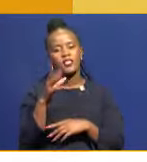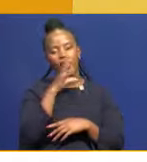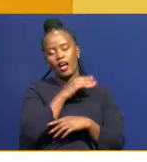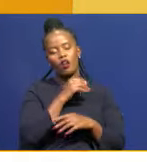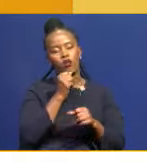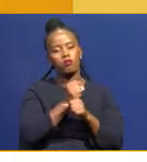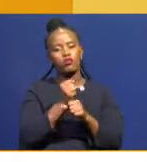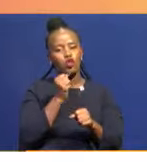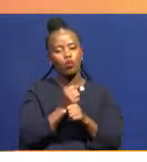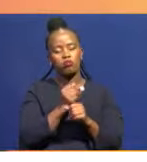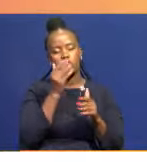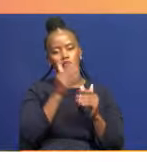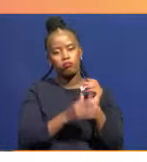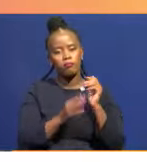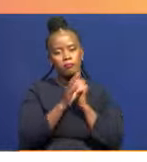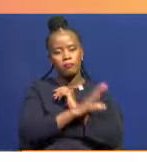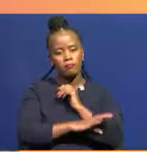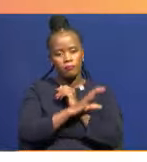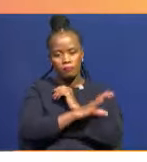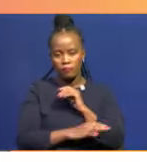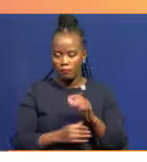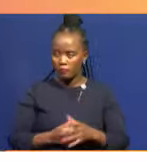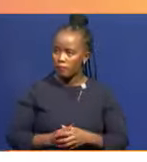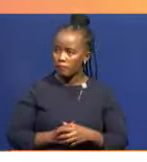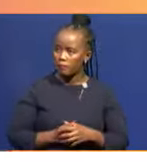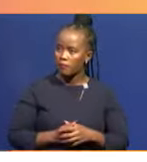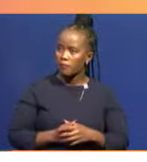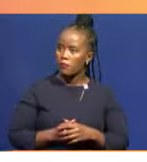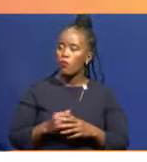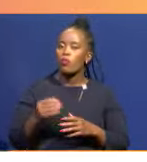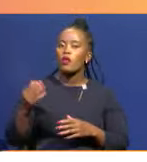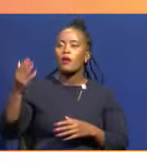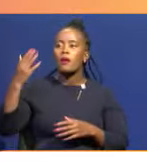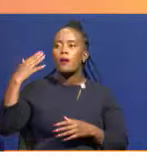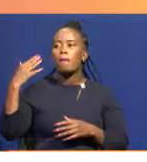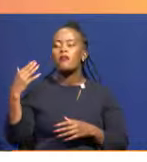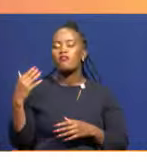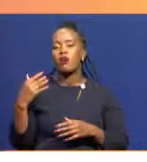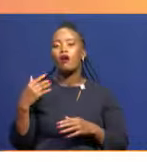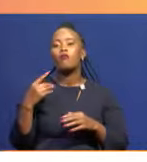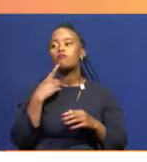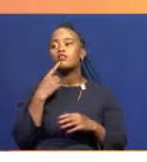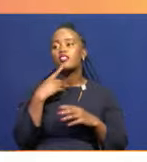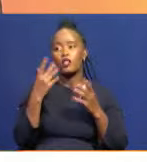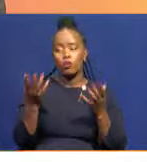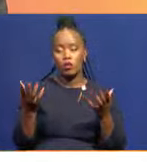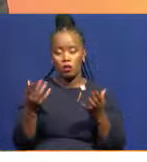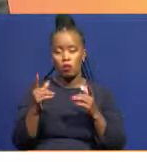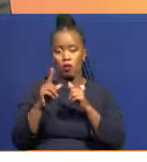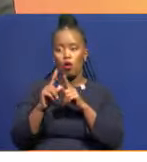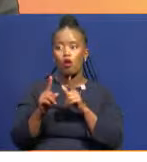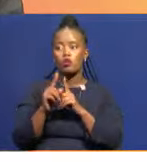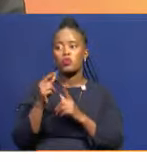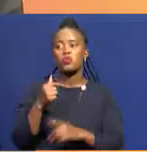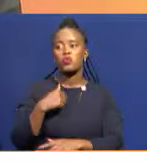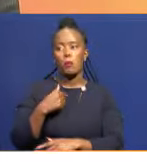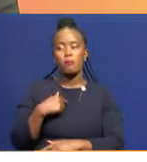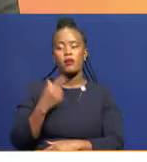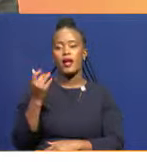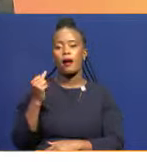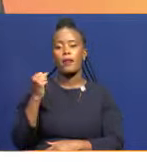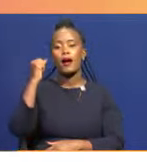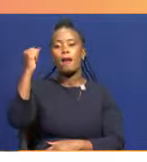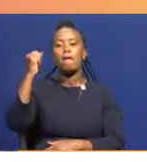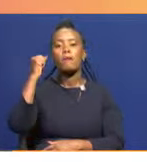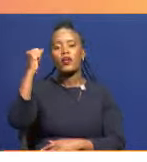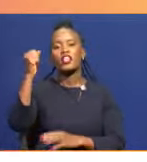nchini? Vile ningesema, tulisema hapo mwanzoni mimi pia ni mchanganyisho wa mambo ya